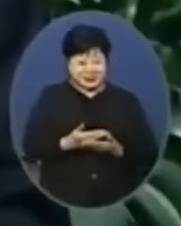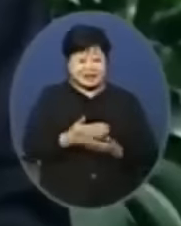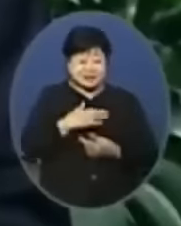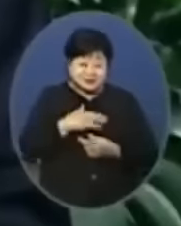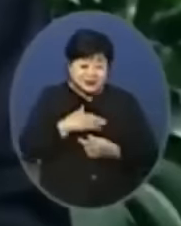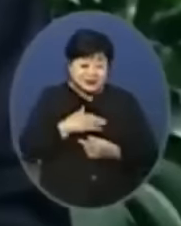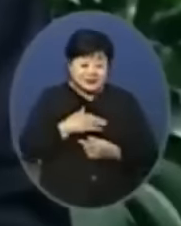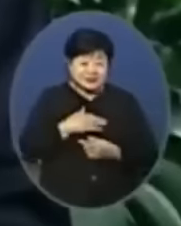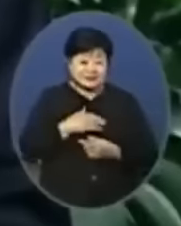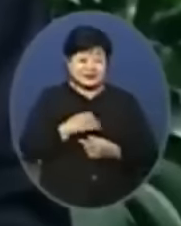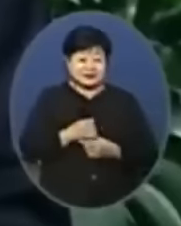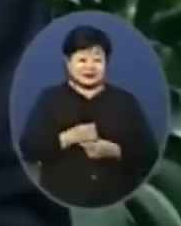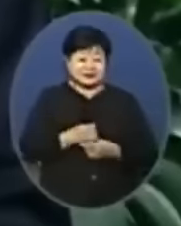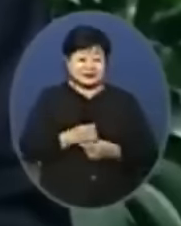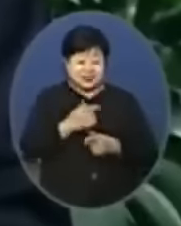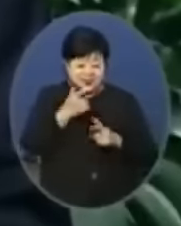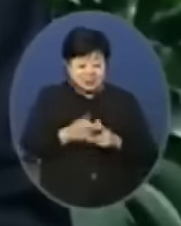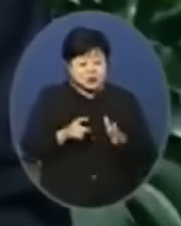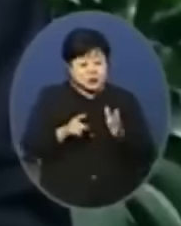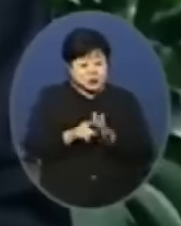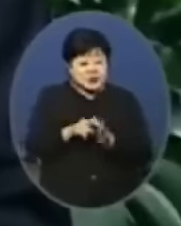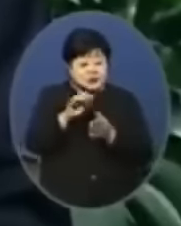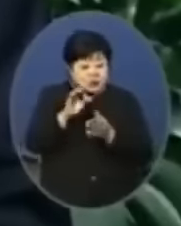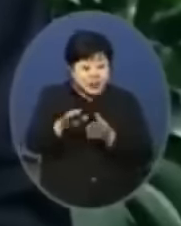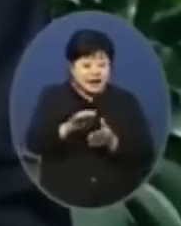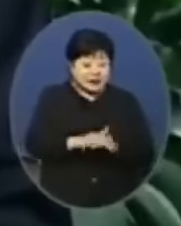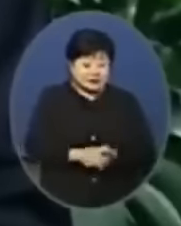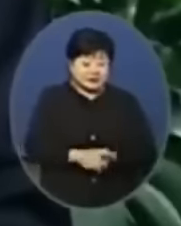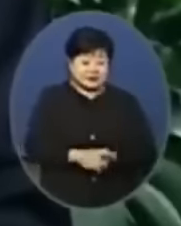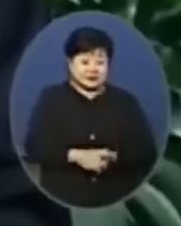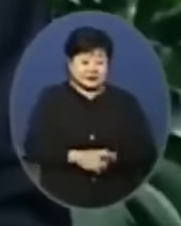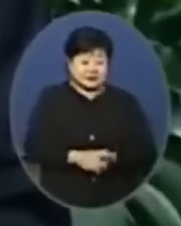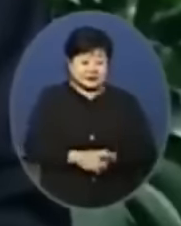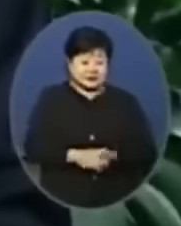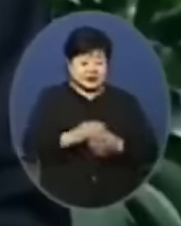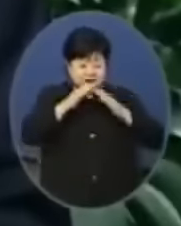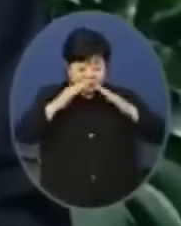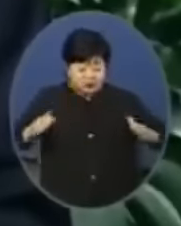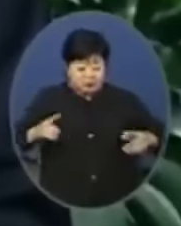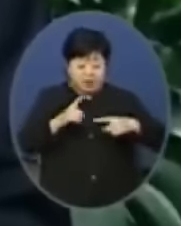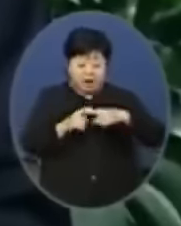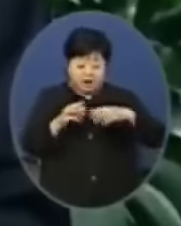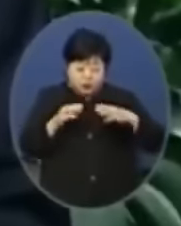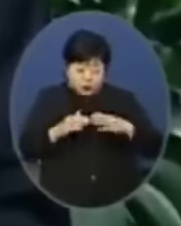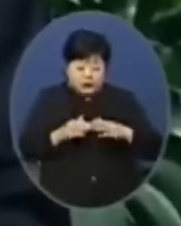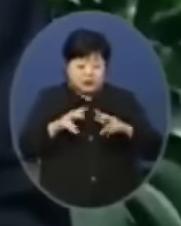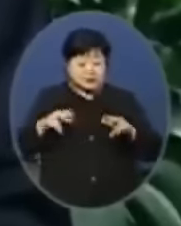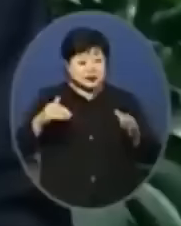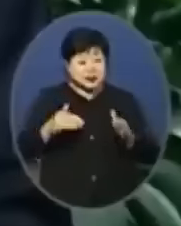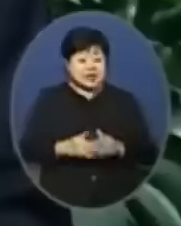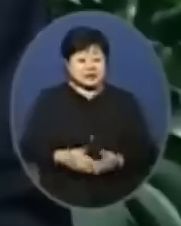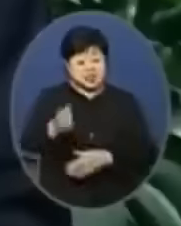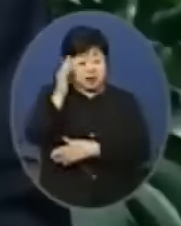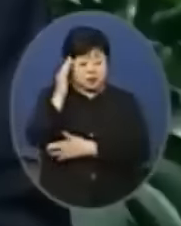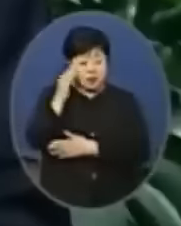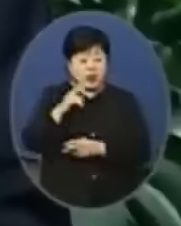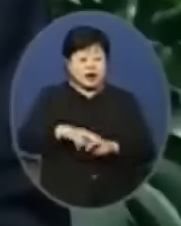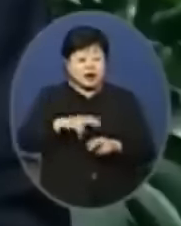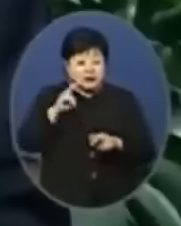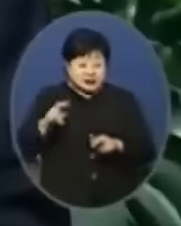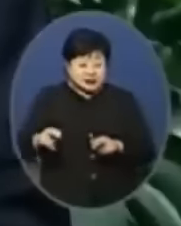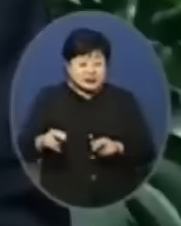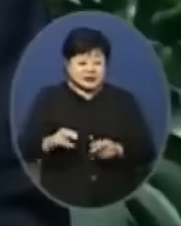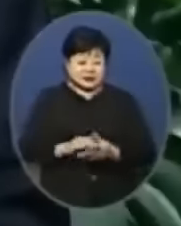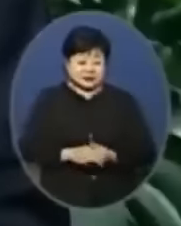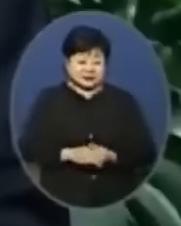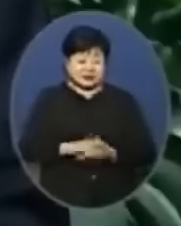저는 예수를 믿고 난 다음에 천막교회에서 그 교회를 시작해서 지금까지 목회와서 은퇴한 이